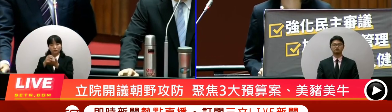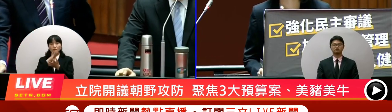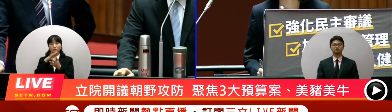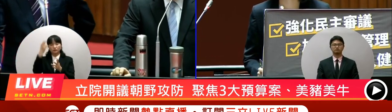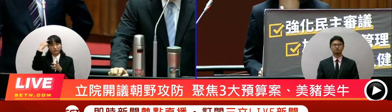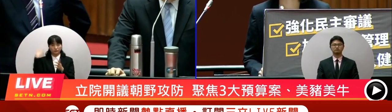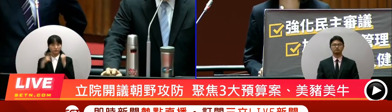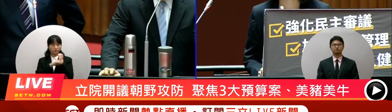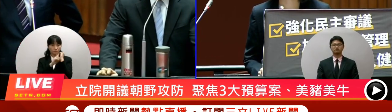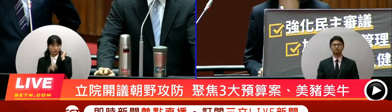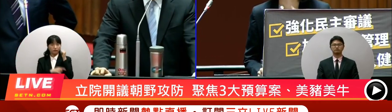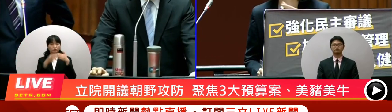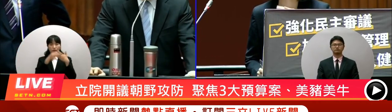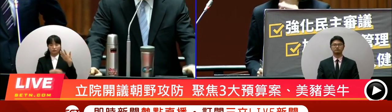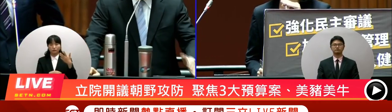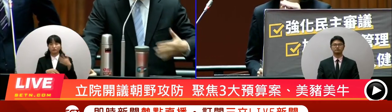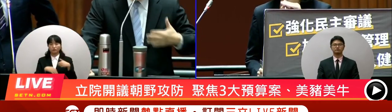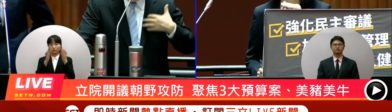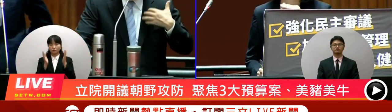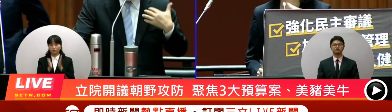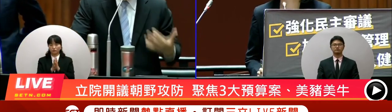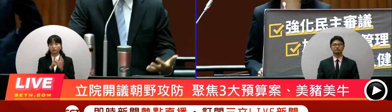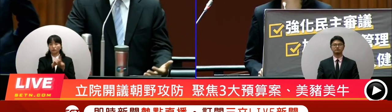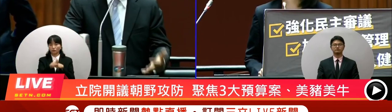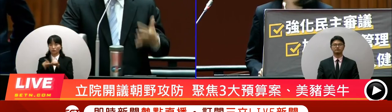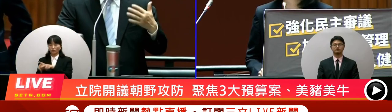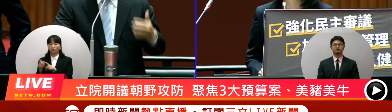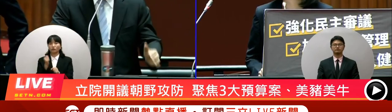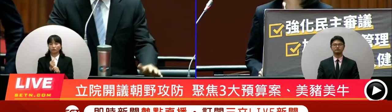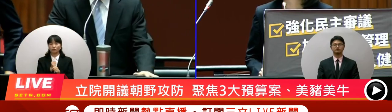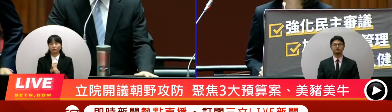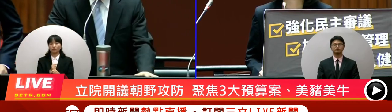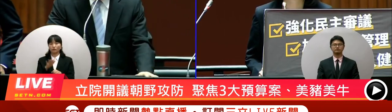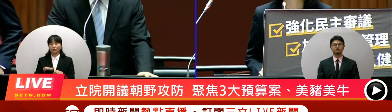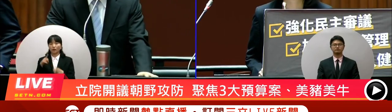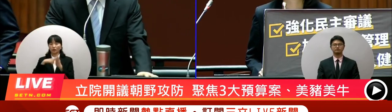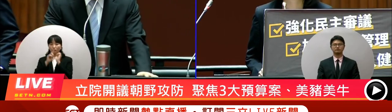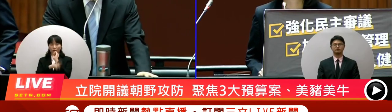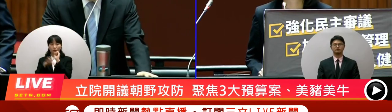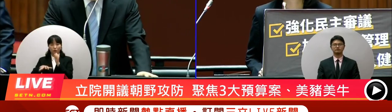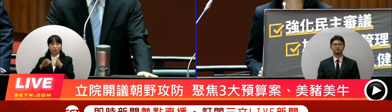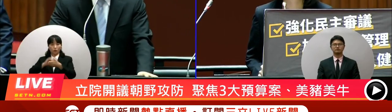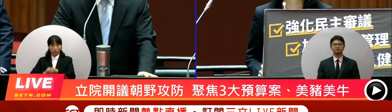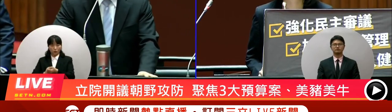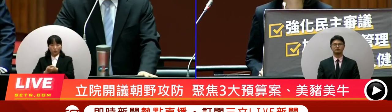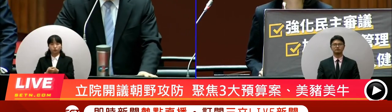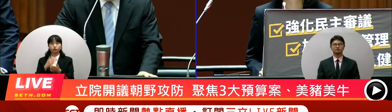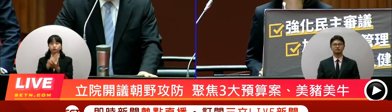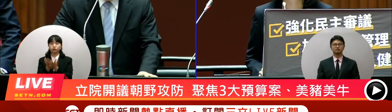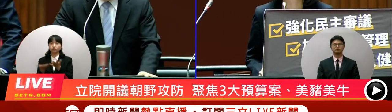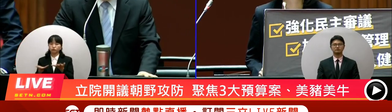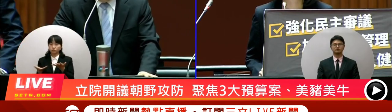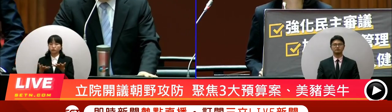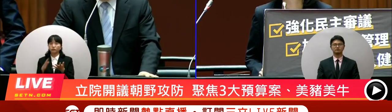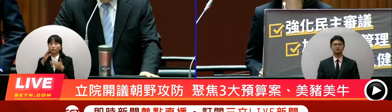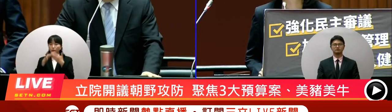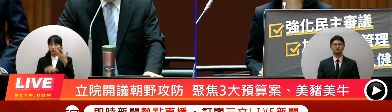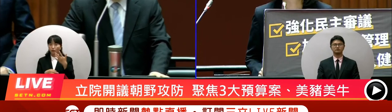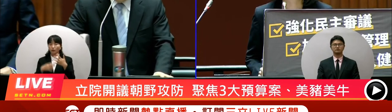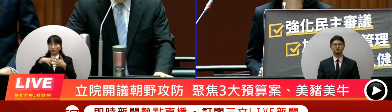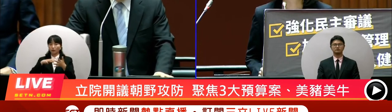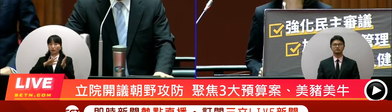法的规定，我们都是照这样子来走。那贵院的决定的效力等等啊，应该规范的